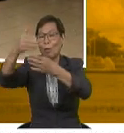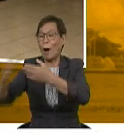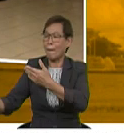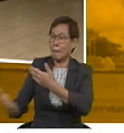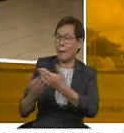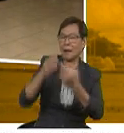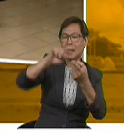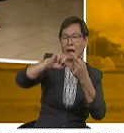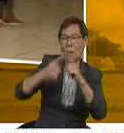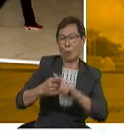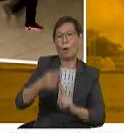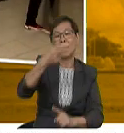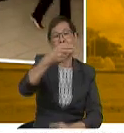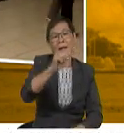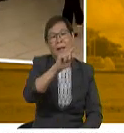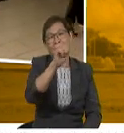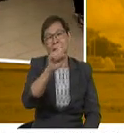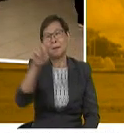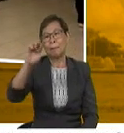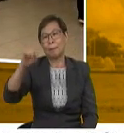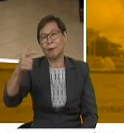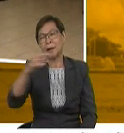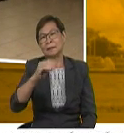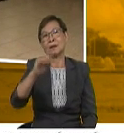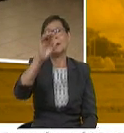di studio, Hazel, Margaret dan Fazril.